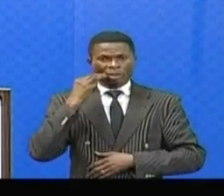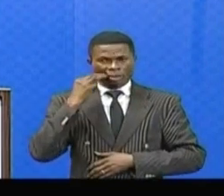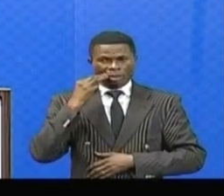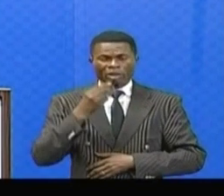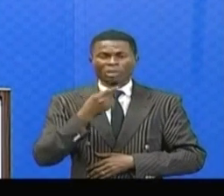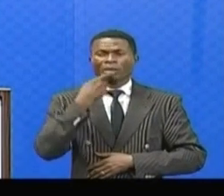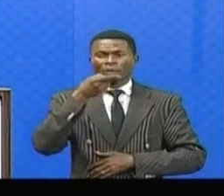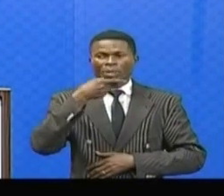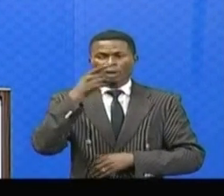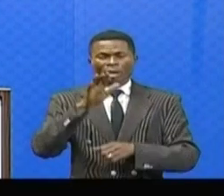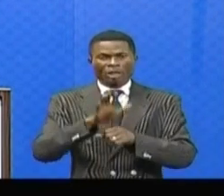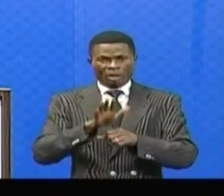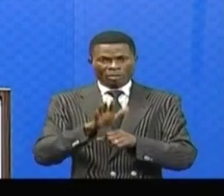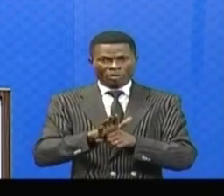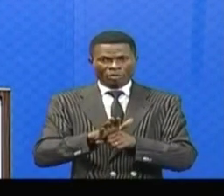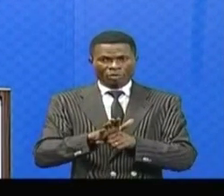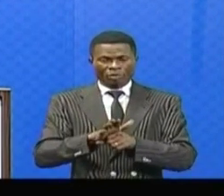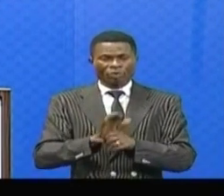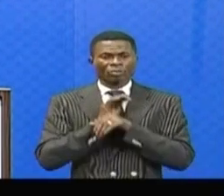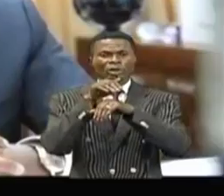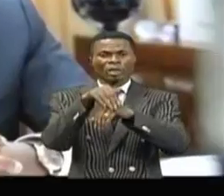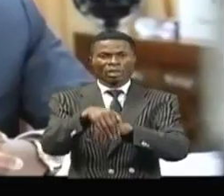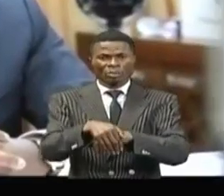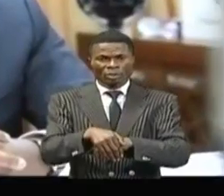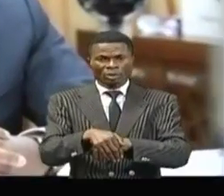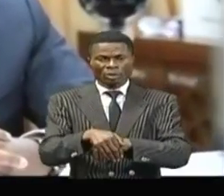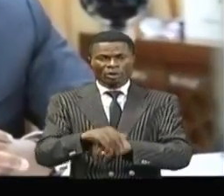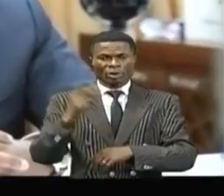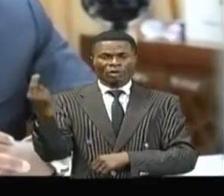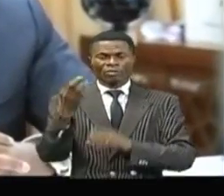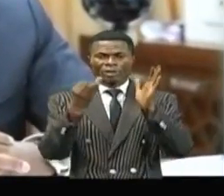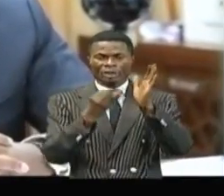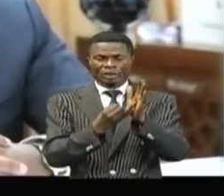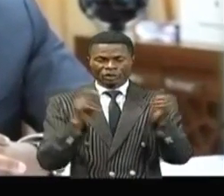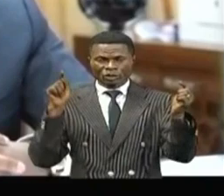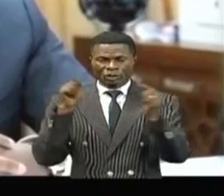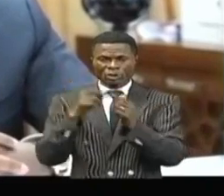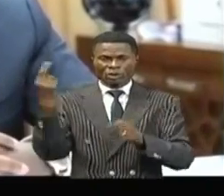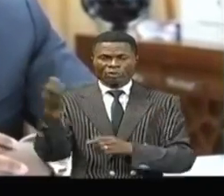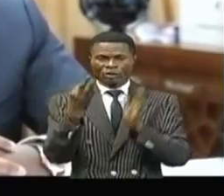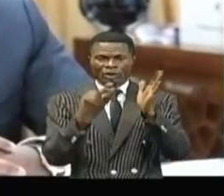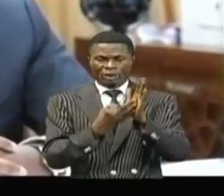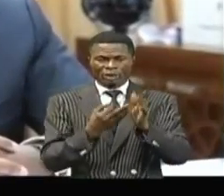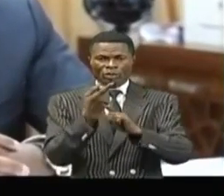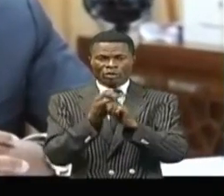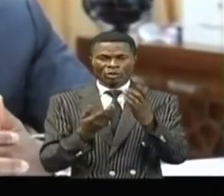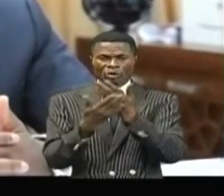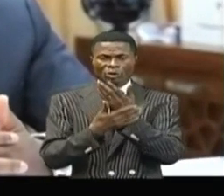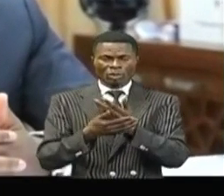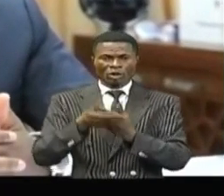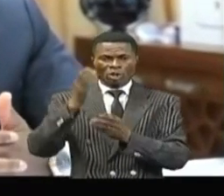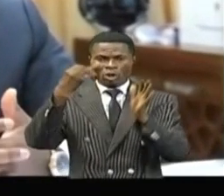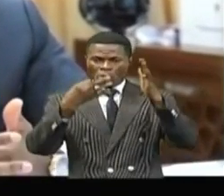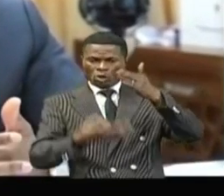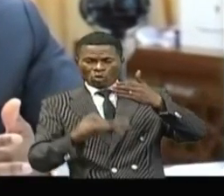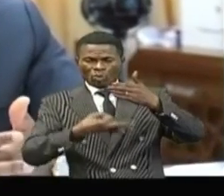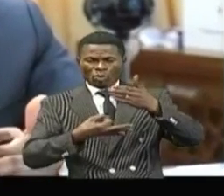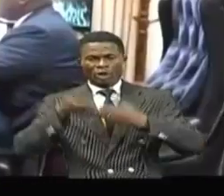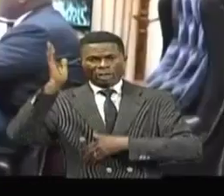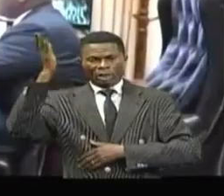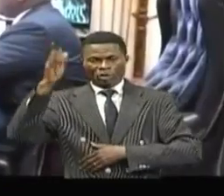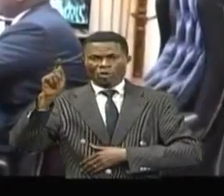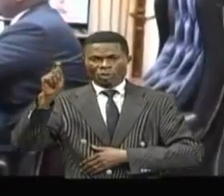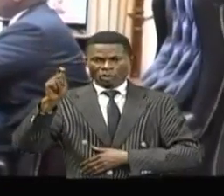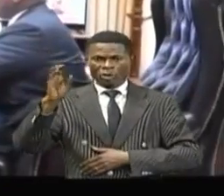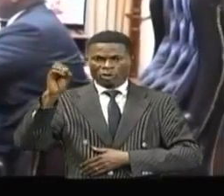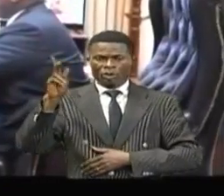brièvement revenu sur sa participation du 27 au 28 août 2022 à la 8e conférence internationale de Tokyo sur le